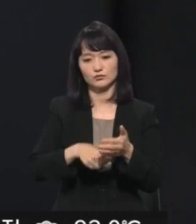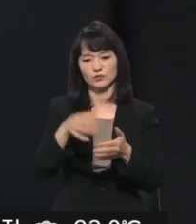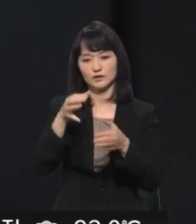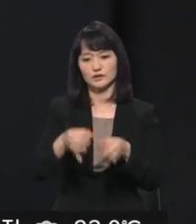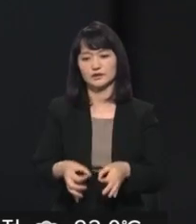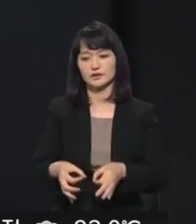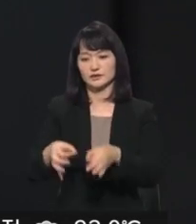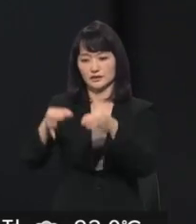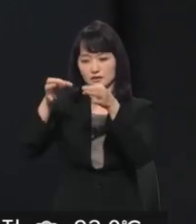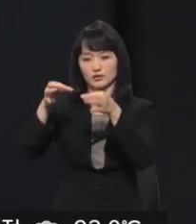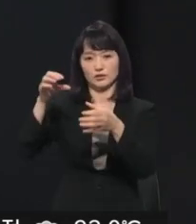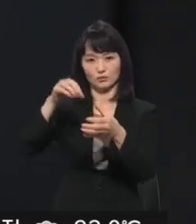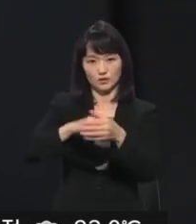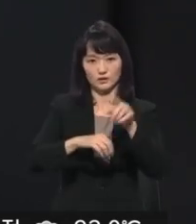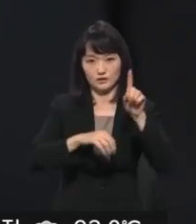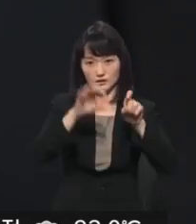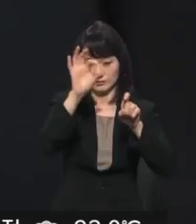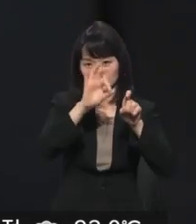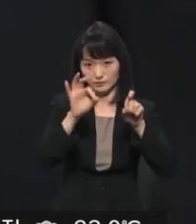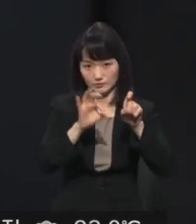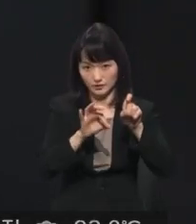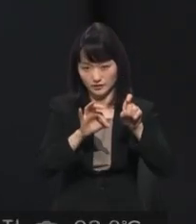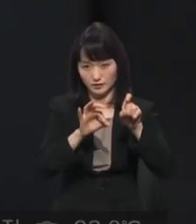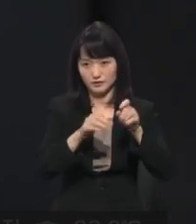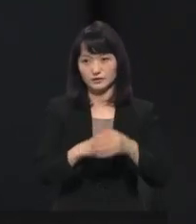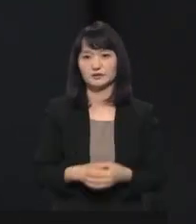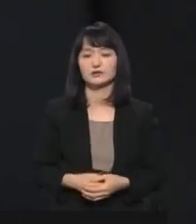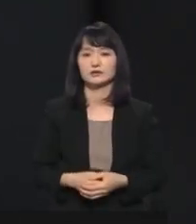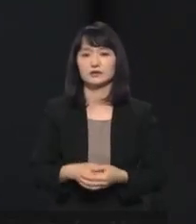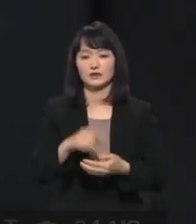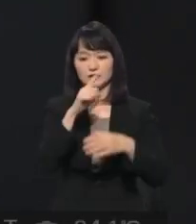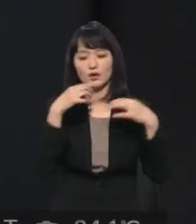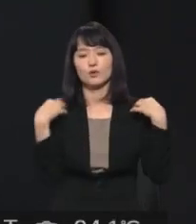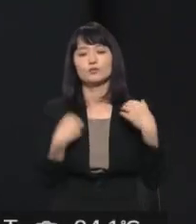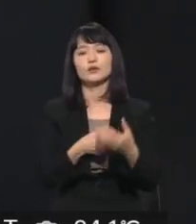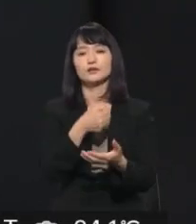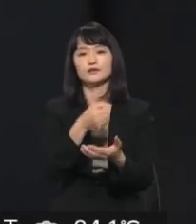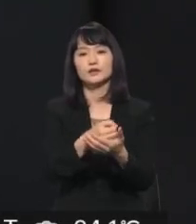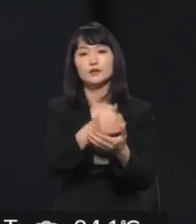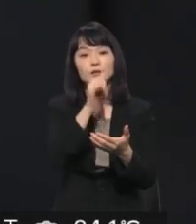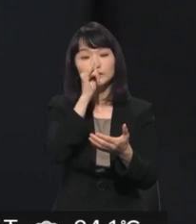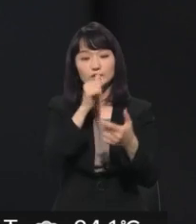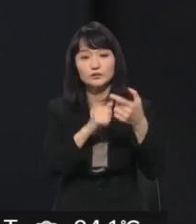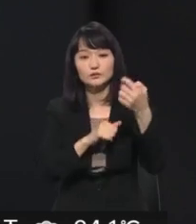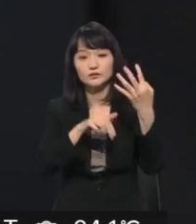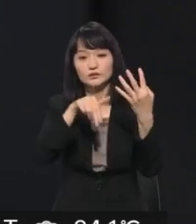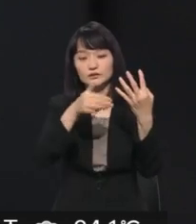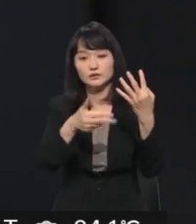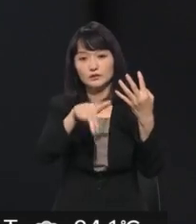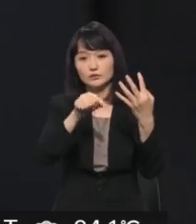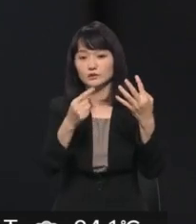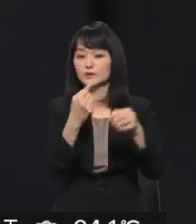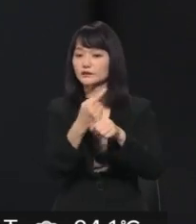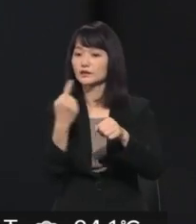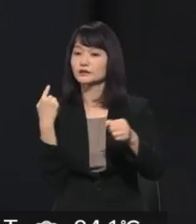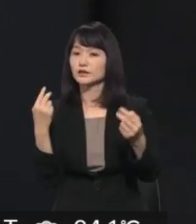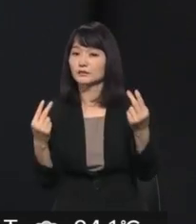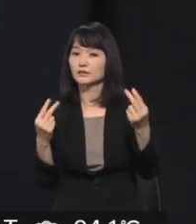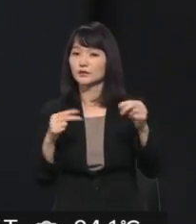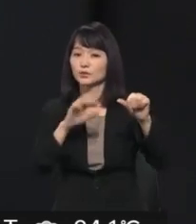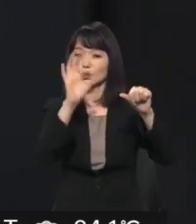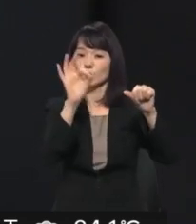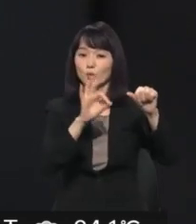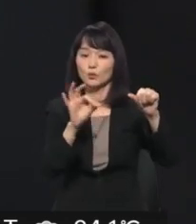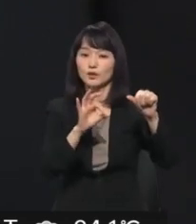11% 가 올라갔는데 재량 예산이 있거든요 거기 행보가 정할 수 있는 곡인데 64조 는 작년 대비 로 해서 5% 가